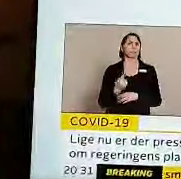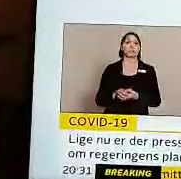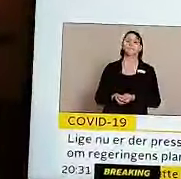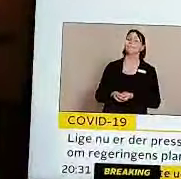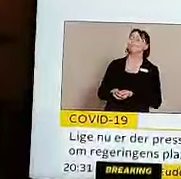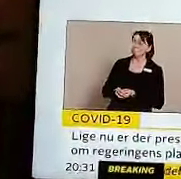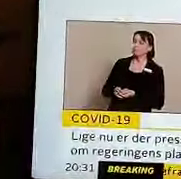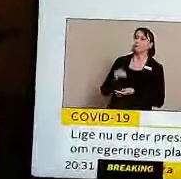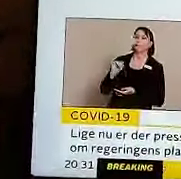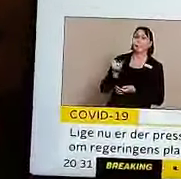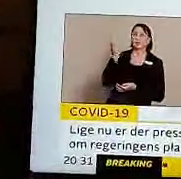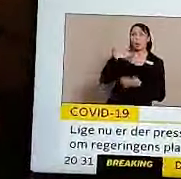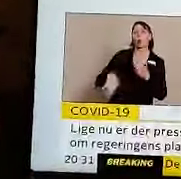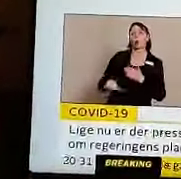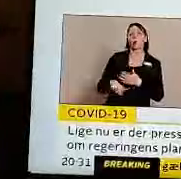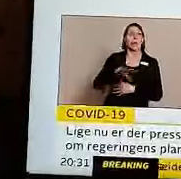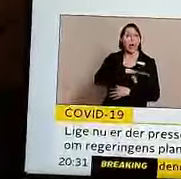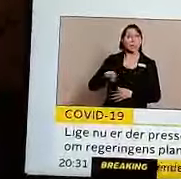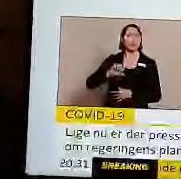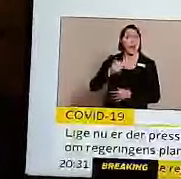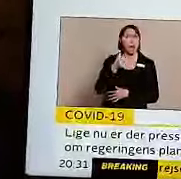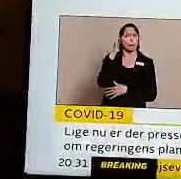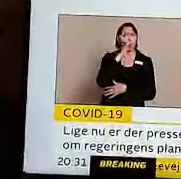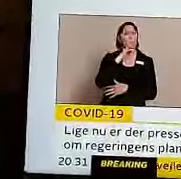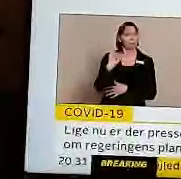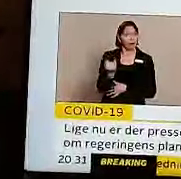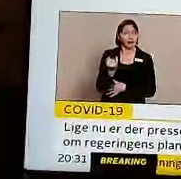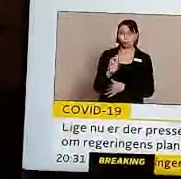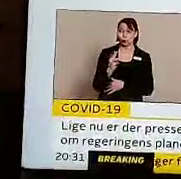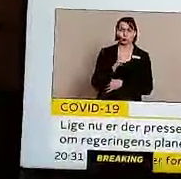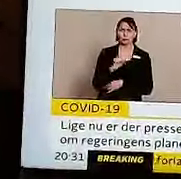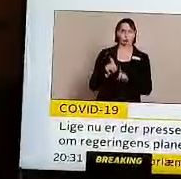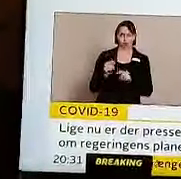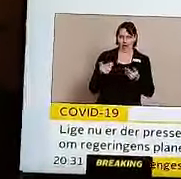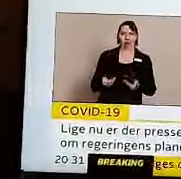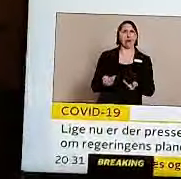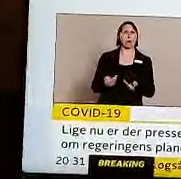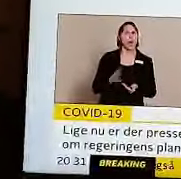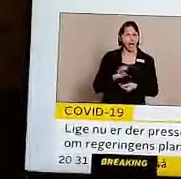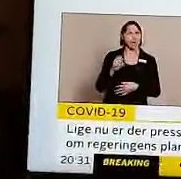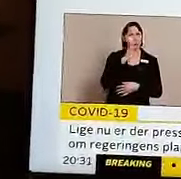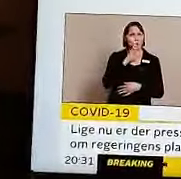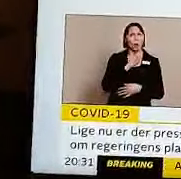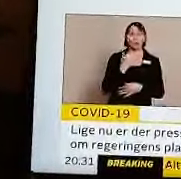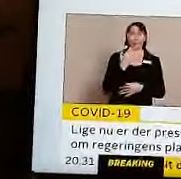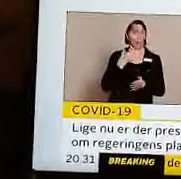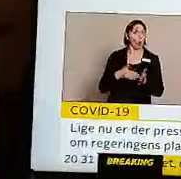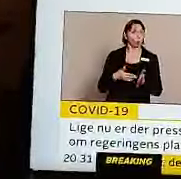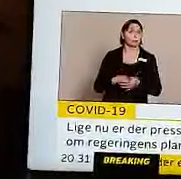هذا يعني الشيء ليس بسهل على أن تكون الحياة